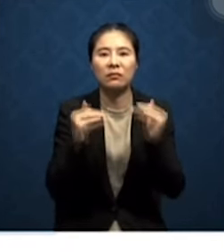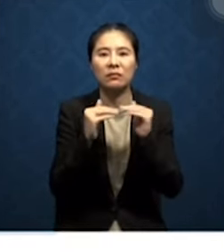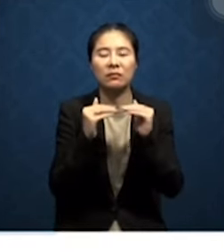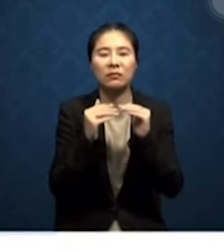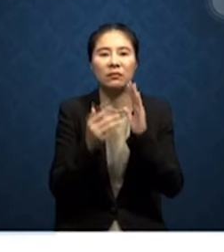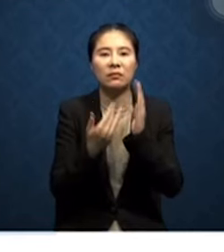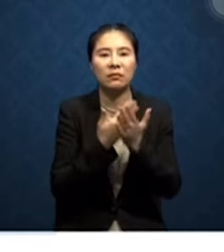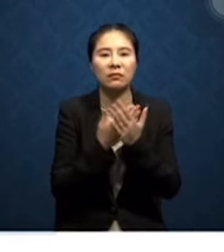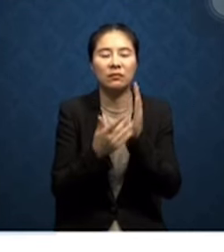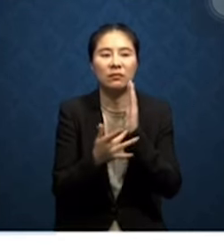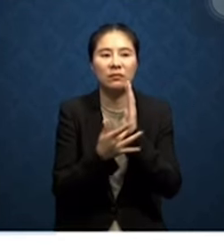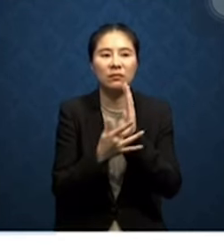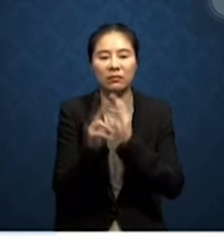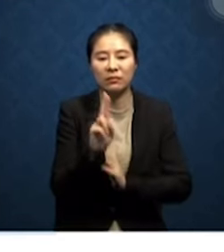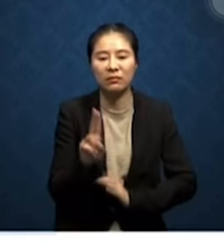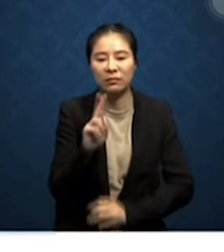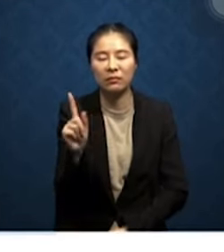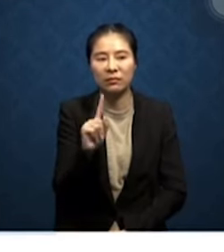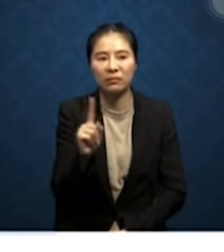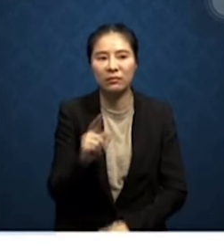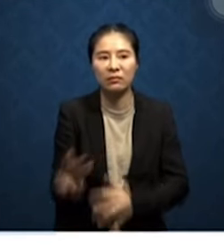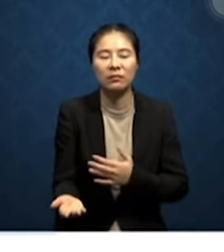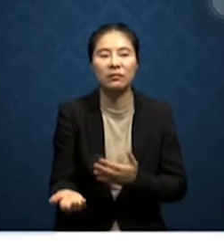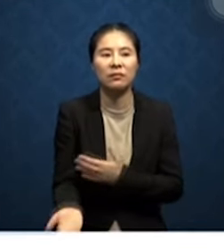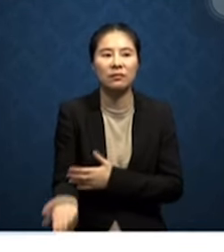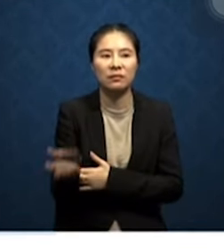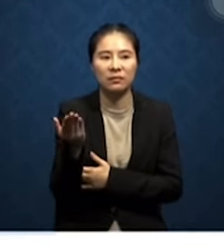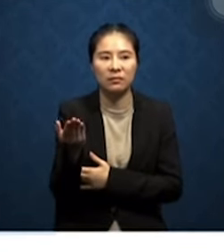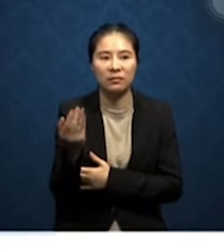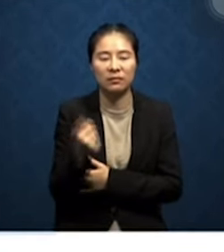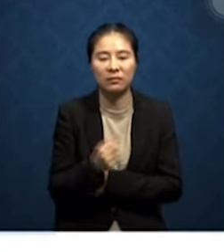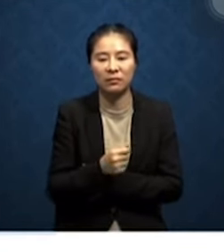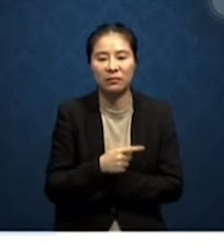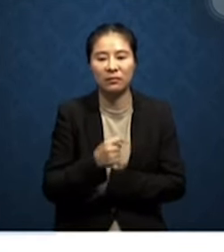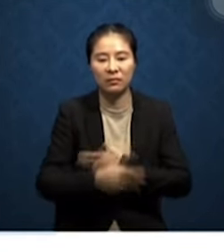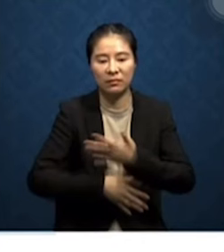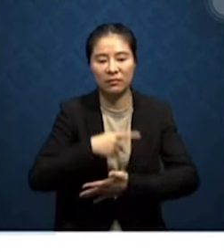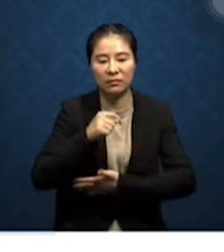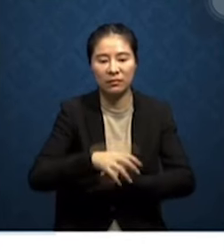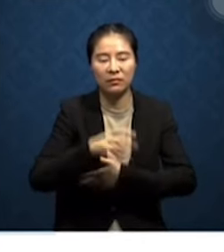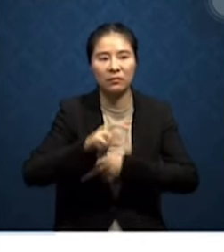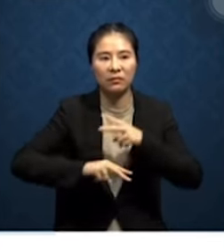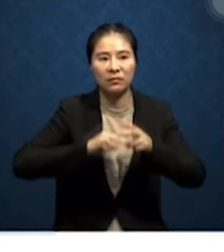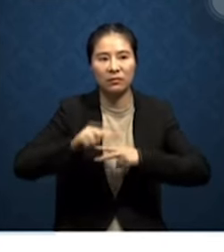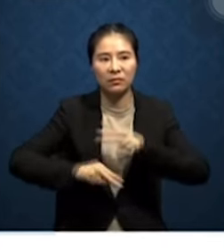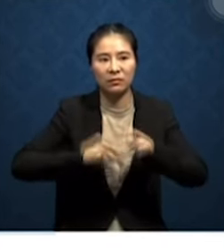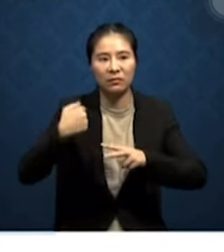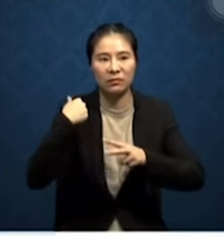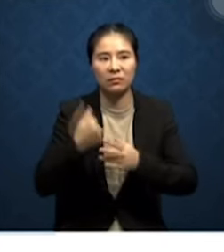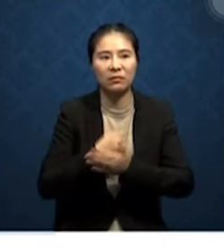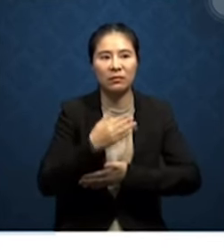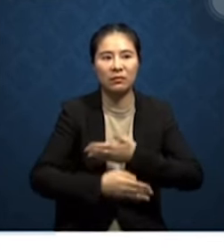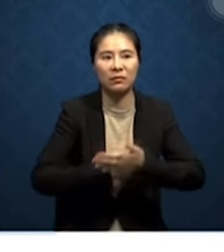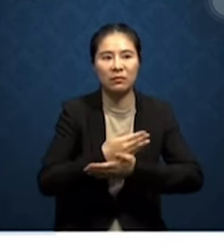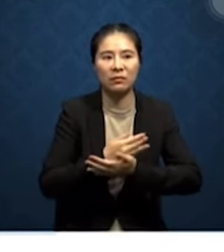ทุกเช้าแม่ค้าก็จะมารวมกันที่ตลาดเทศบาลตะพานหินเทศบาลตะพานหินก็ดูแลนะให้ขายตั้งแ